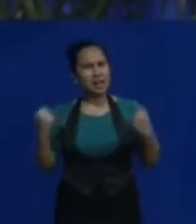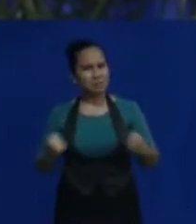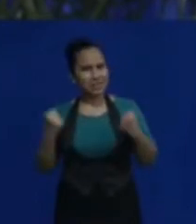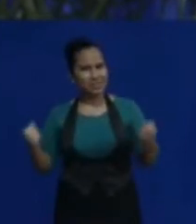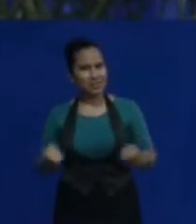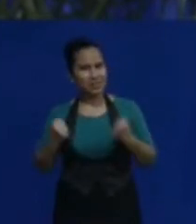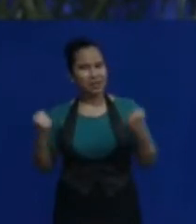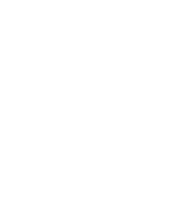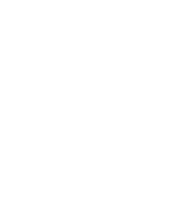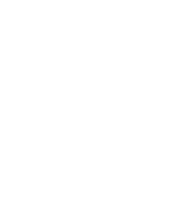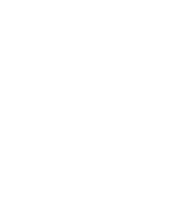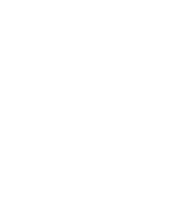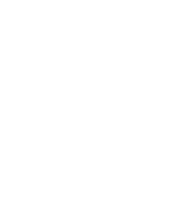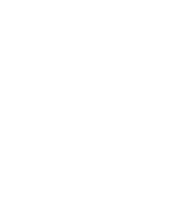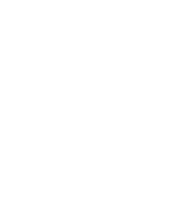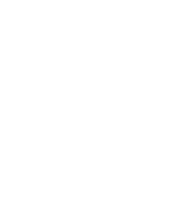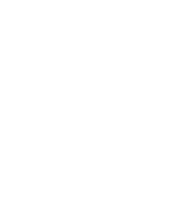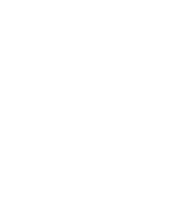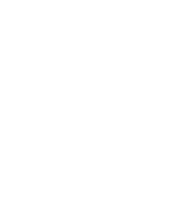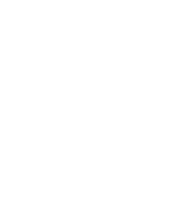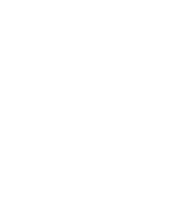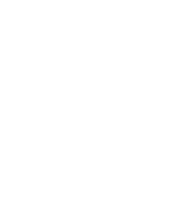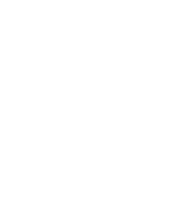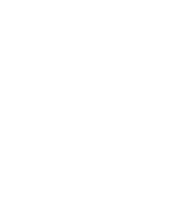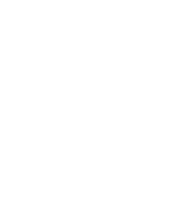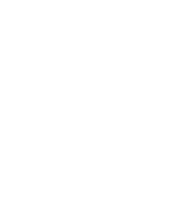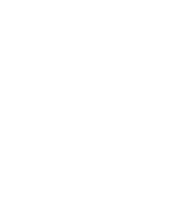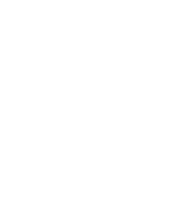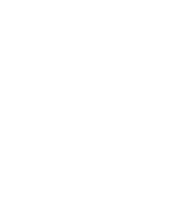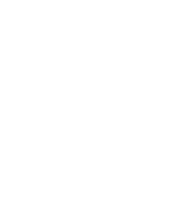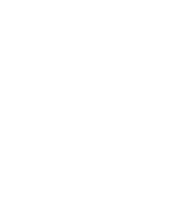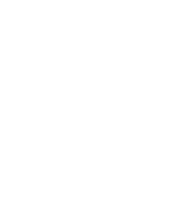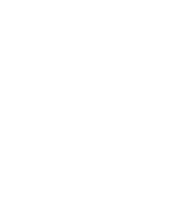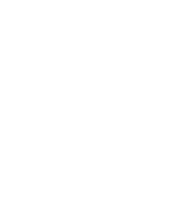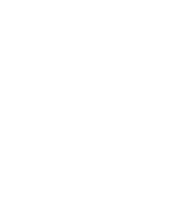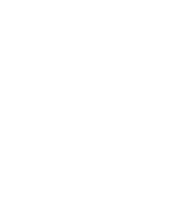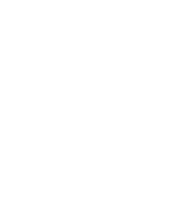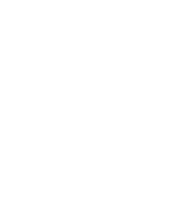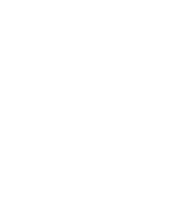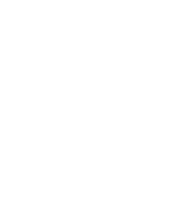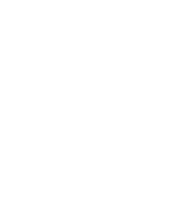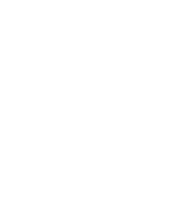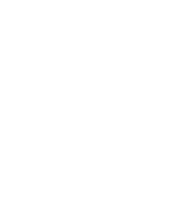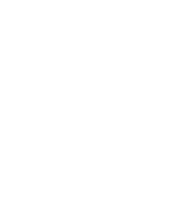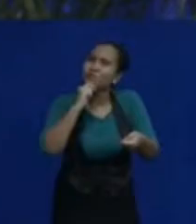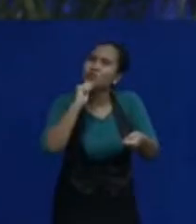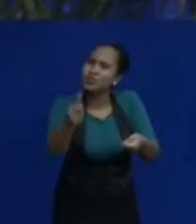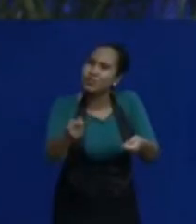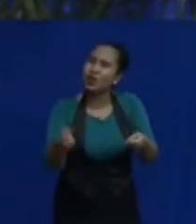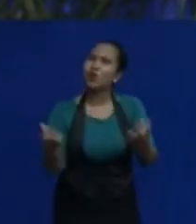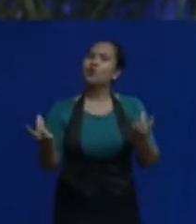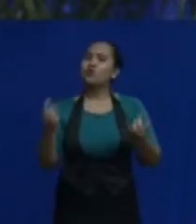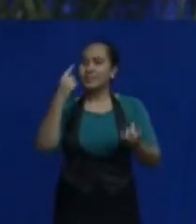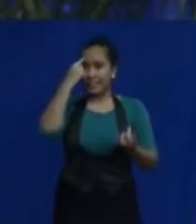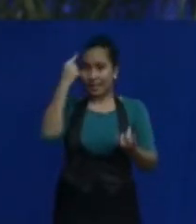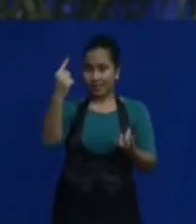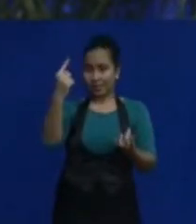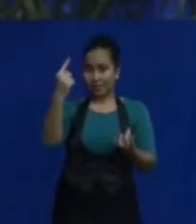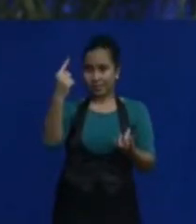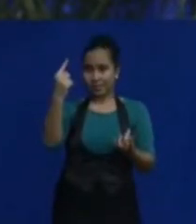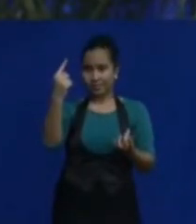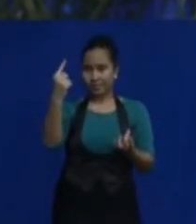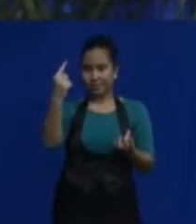nog beter zou zijn als inderdaad de sportbonden al komen met voorstellen van hoe zij denken dat zij